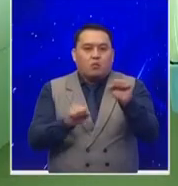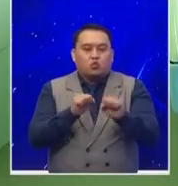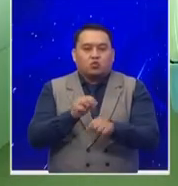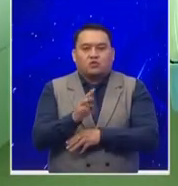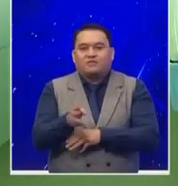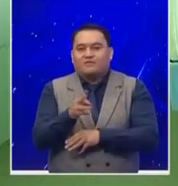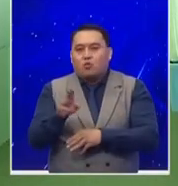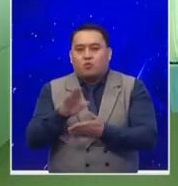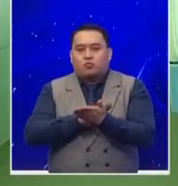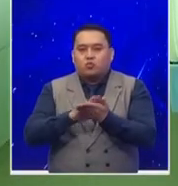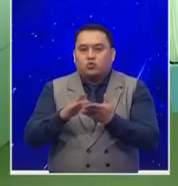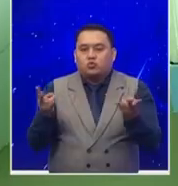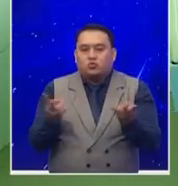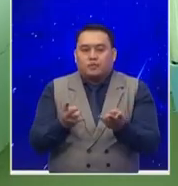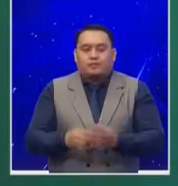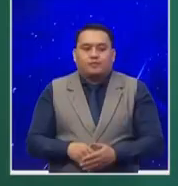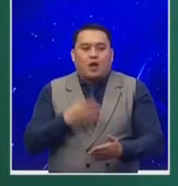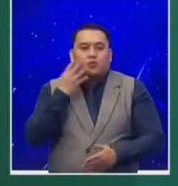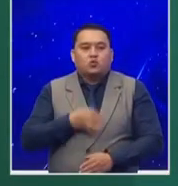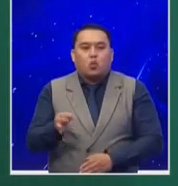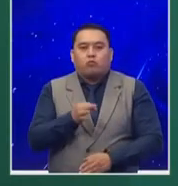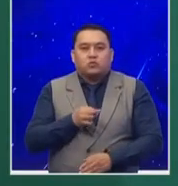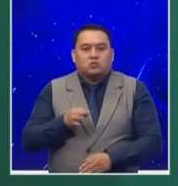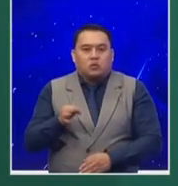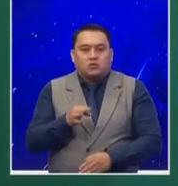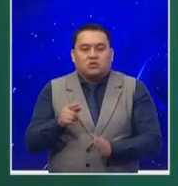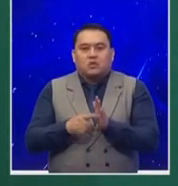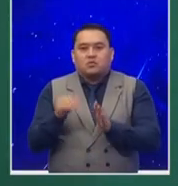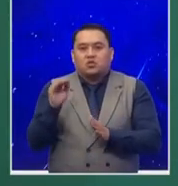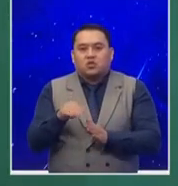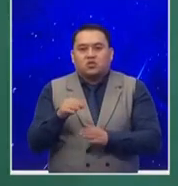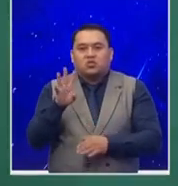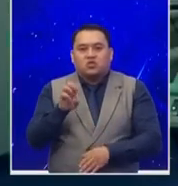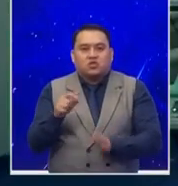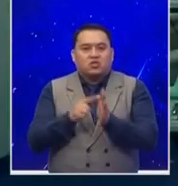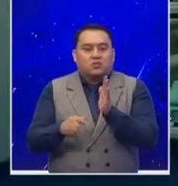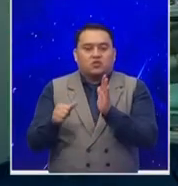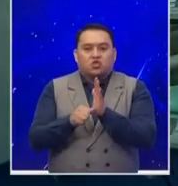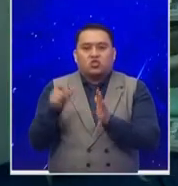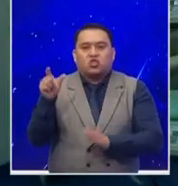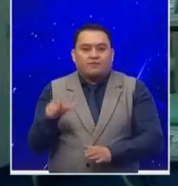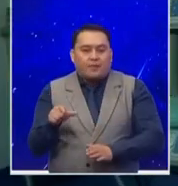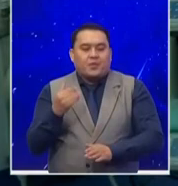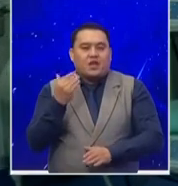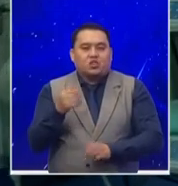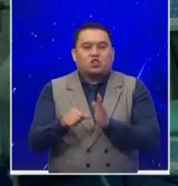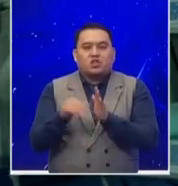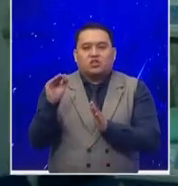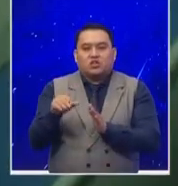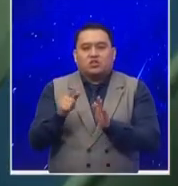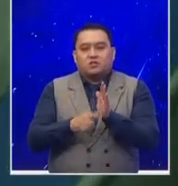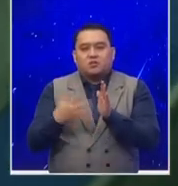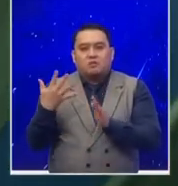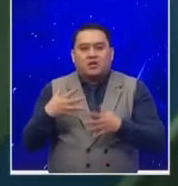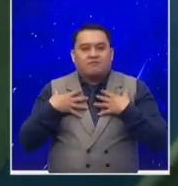сегодняшний день количество инфицированных коронавирусом в Алматинской области составляет 7476 человек, из которых